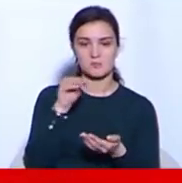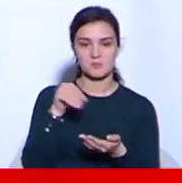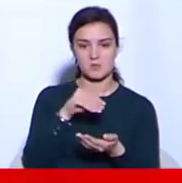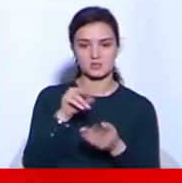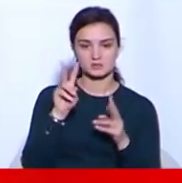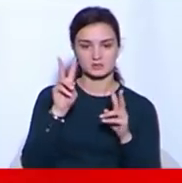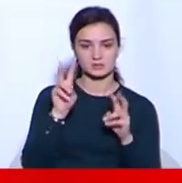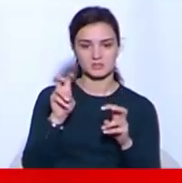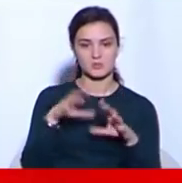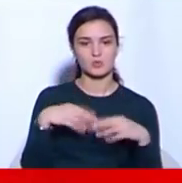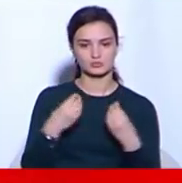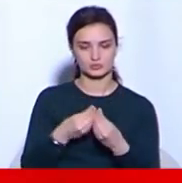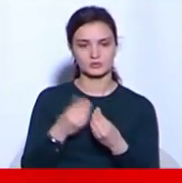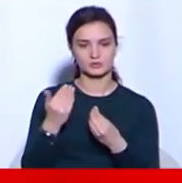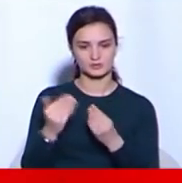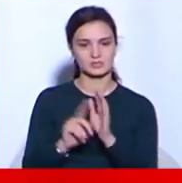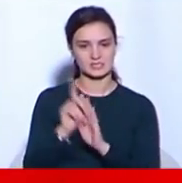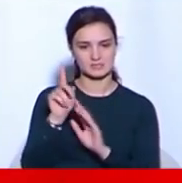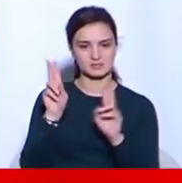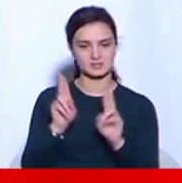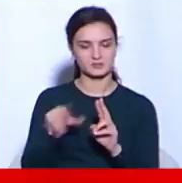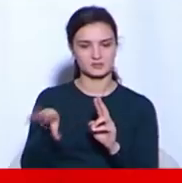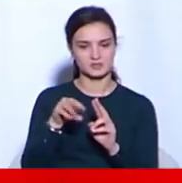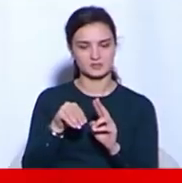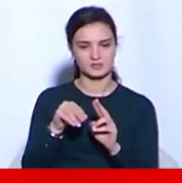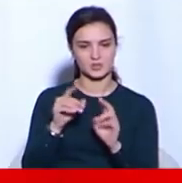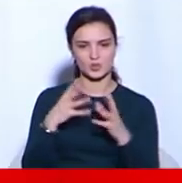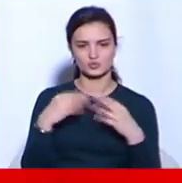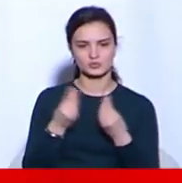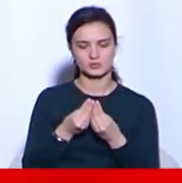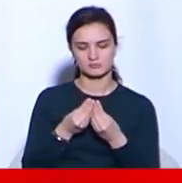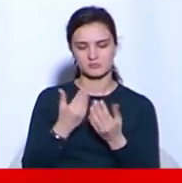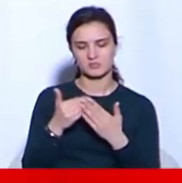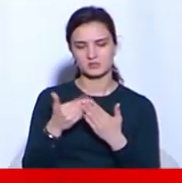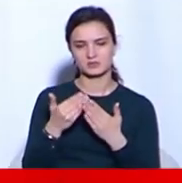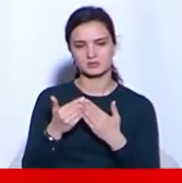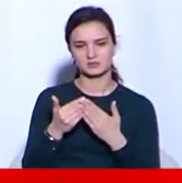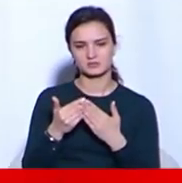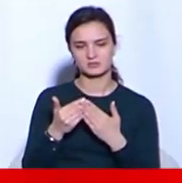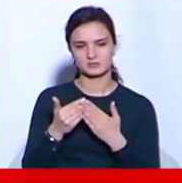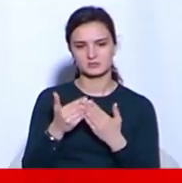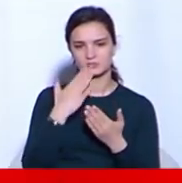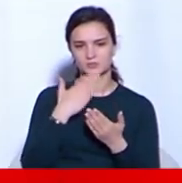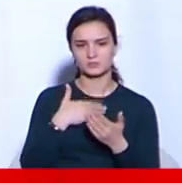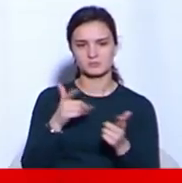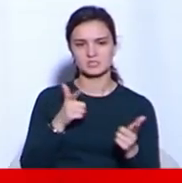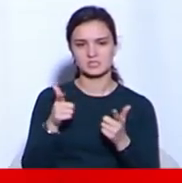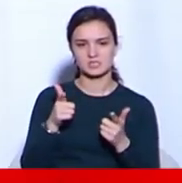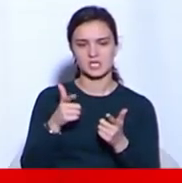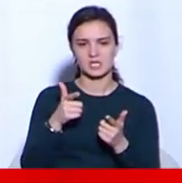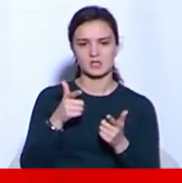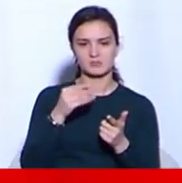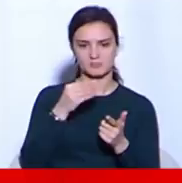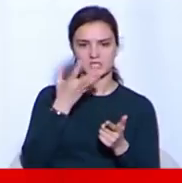დამარილების საკითხი ასევე ოჯახური ტრადიციიდან მოდის. ძალიან ხშირად ოჯახი არ აკონტროლებს, მაგალითად აქვთ ჩვევა, უკვე მზაკერძე